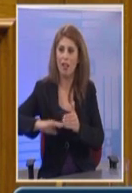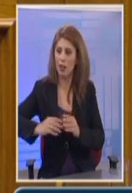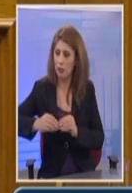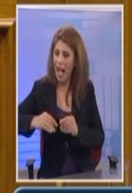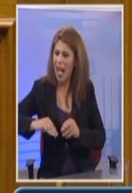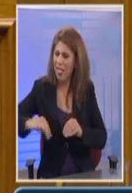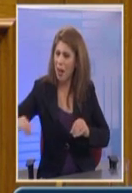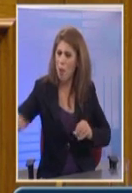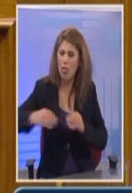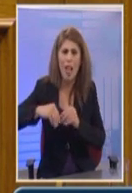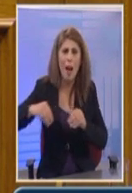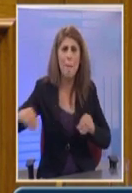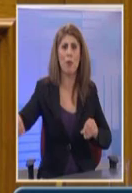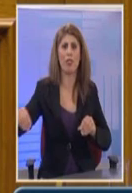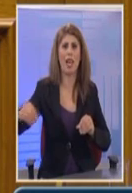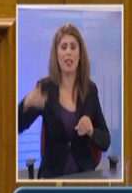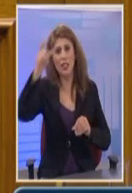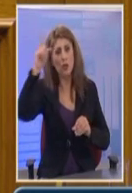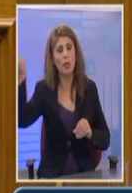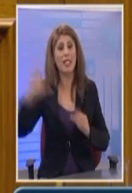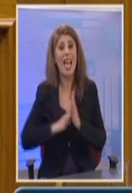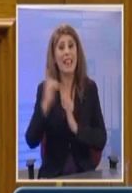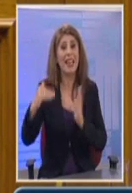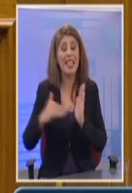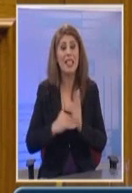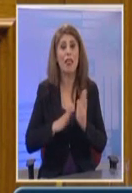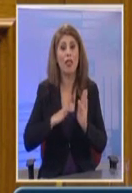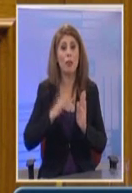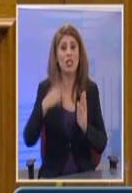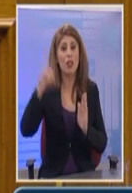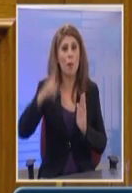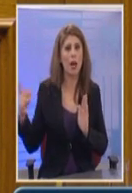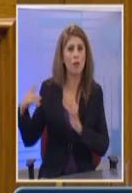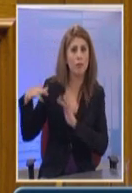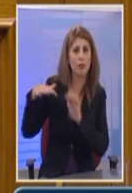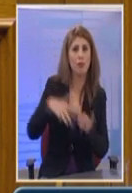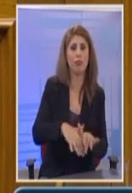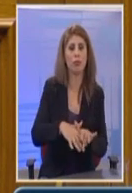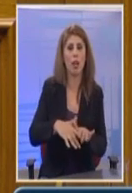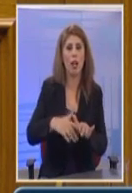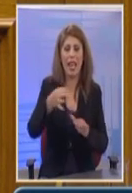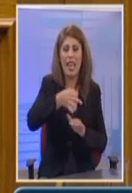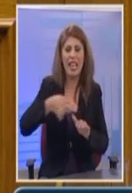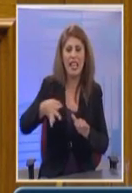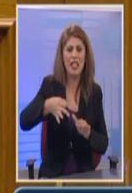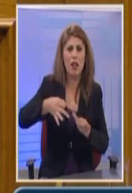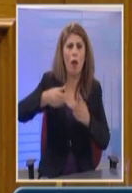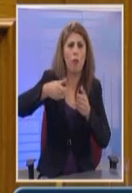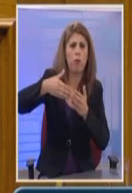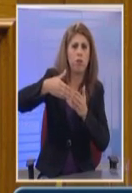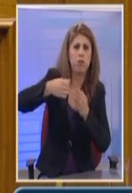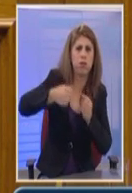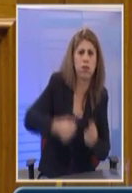11.000 άνθρωποι σε 2 μέρες ήρθαν. Έχουν βουλιάξει τα νησιά. Και εσείς μιλάτε για πατριωτική